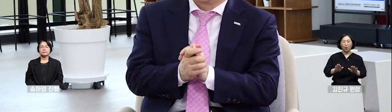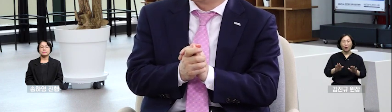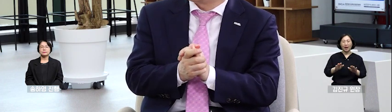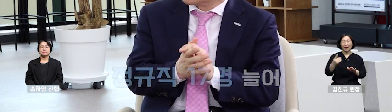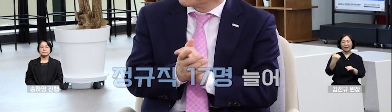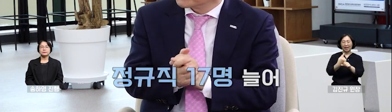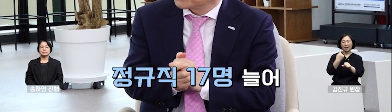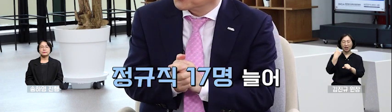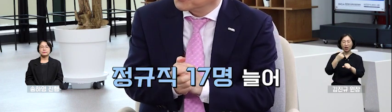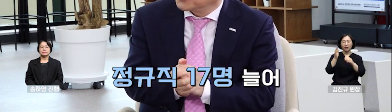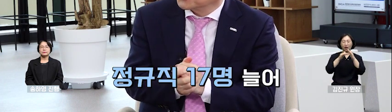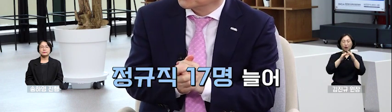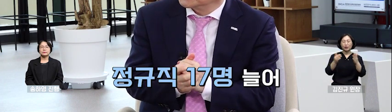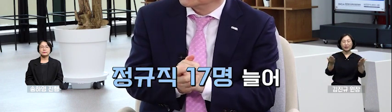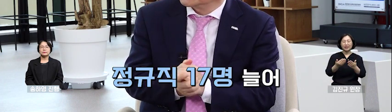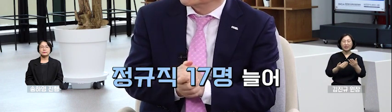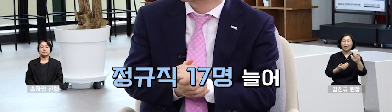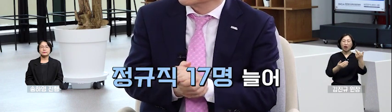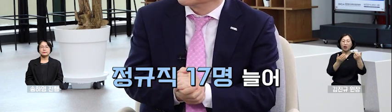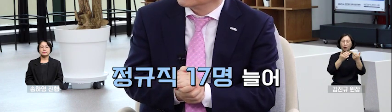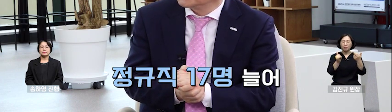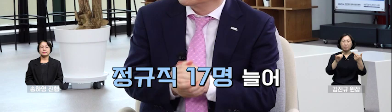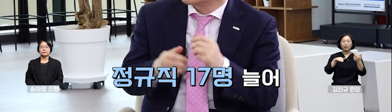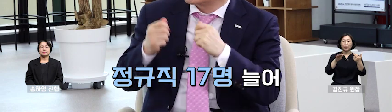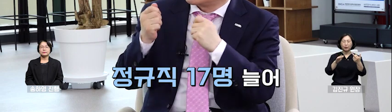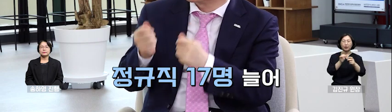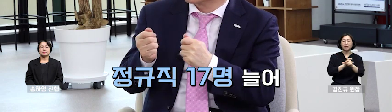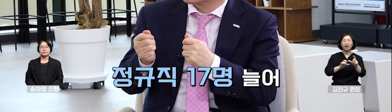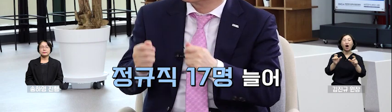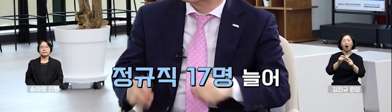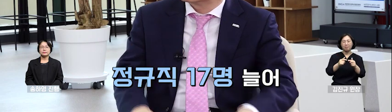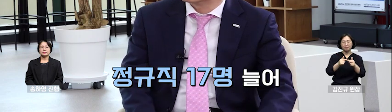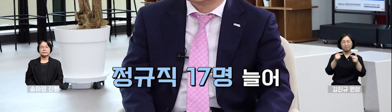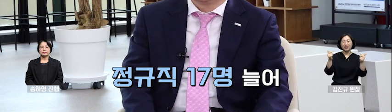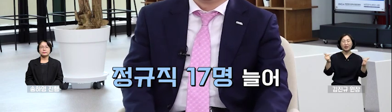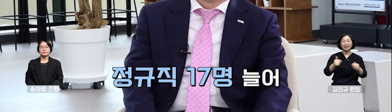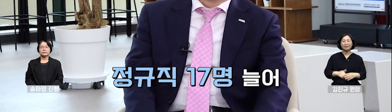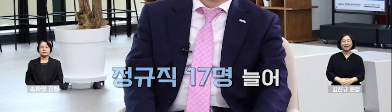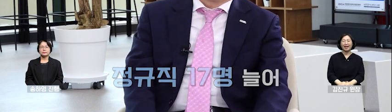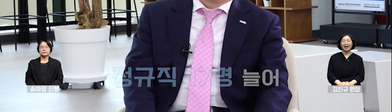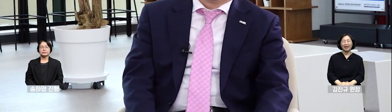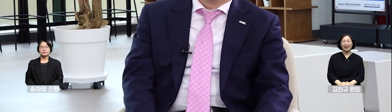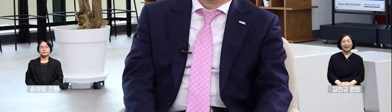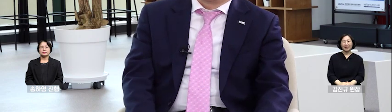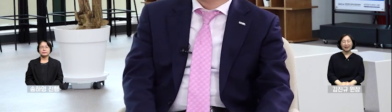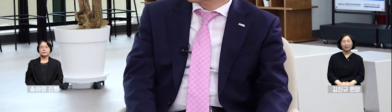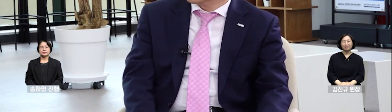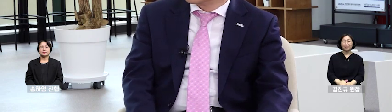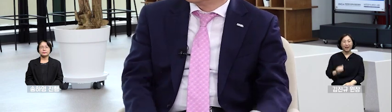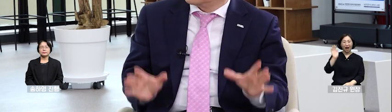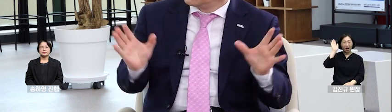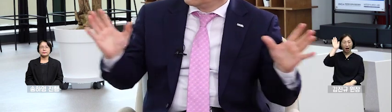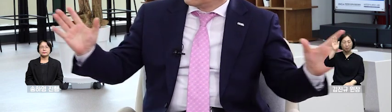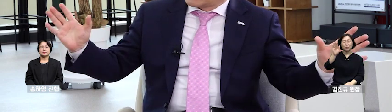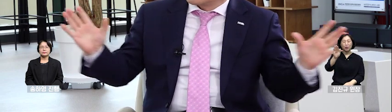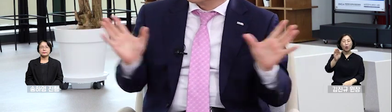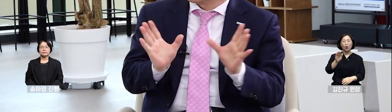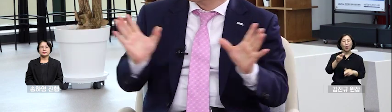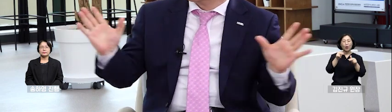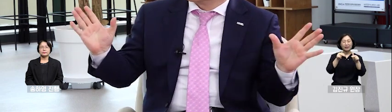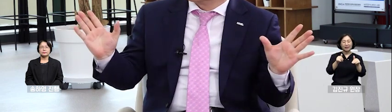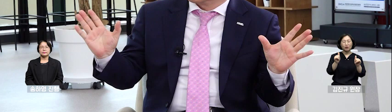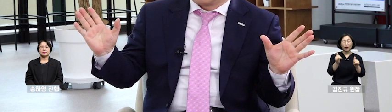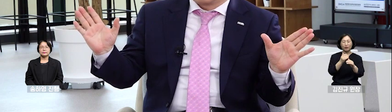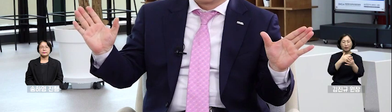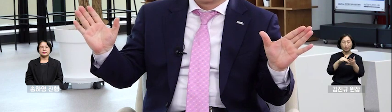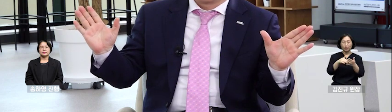한 10일 공주 또 내려갔습니다 오늘도 사실 이 형식을 하고 왔는데 예 앞으로 더 아직도